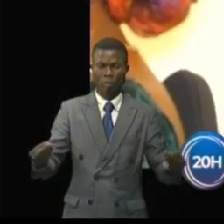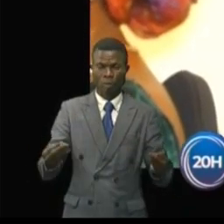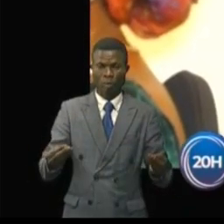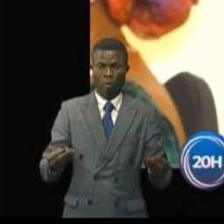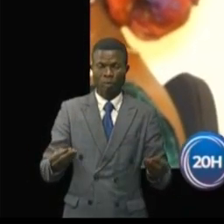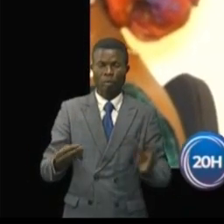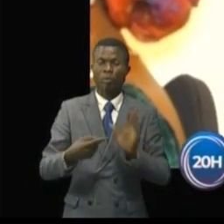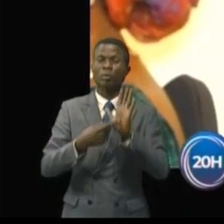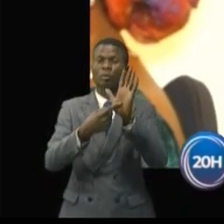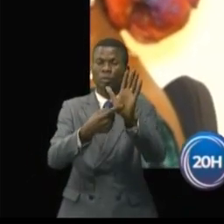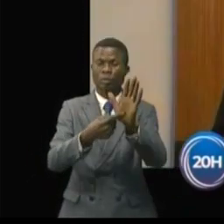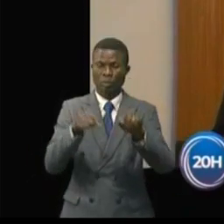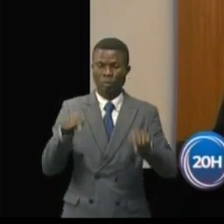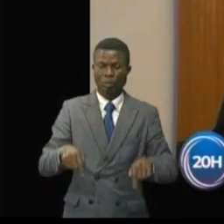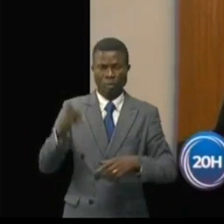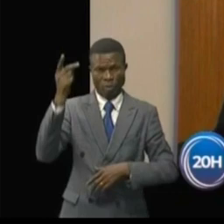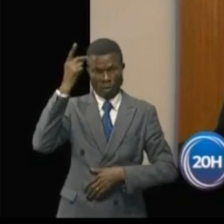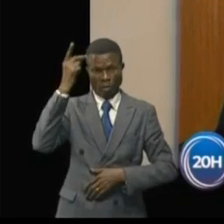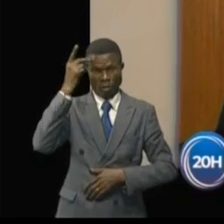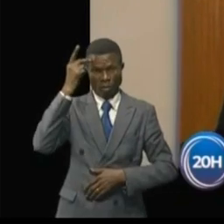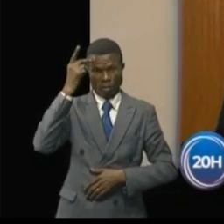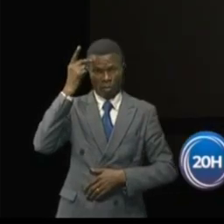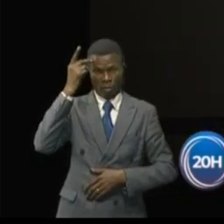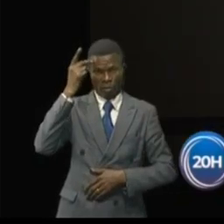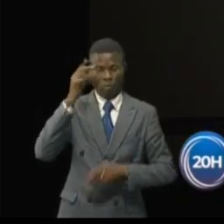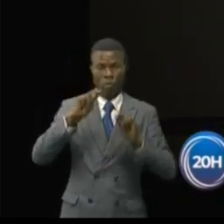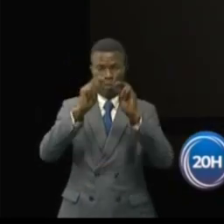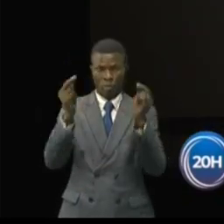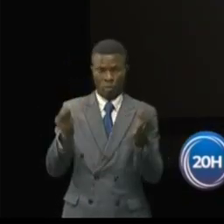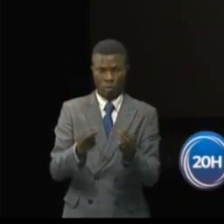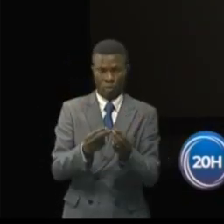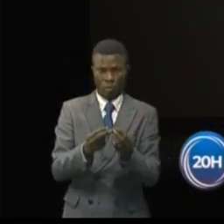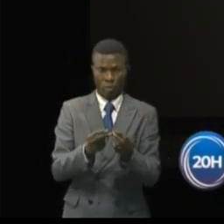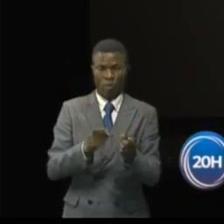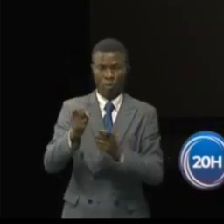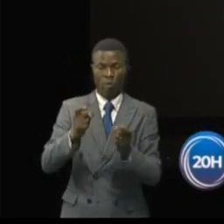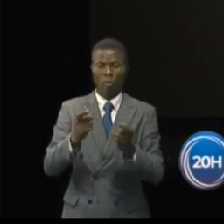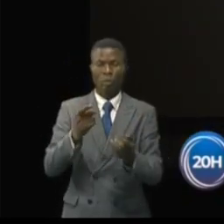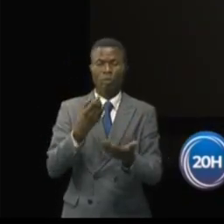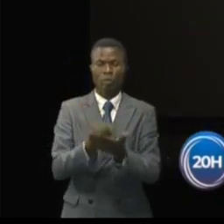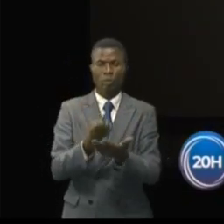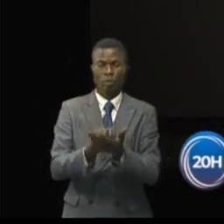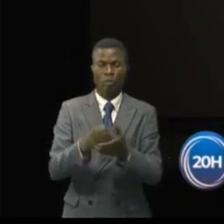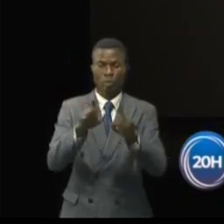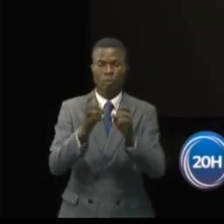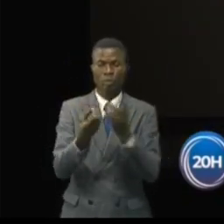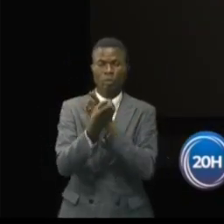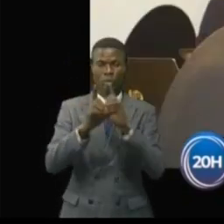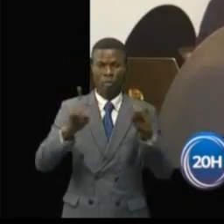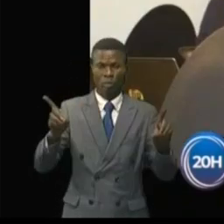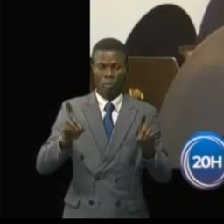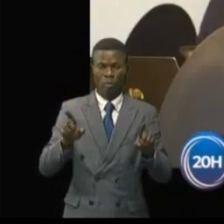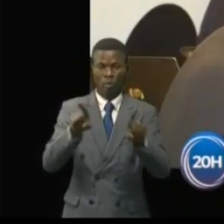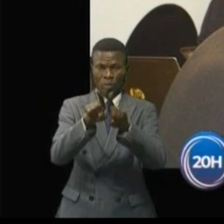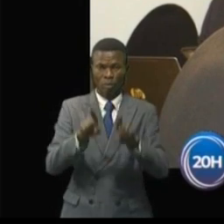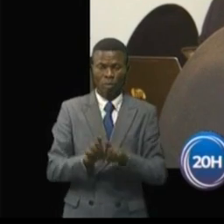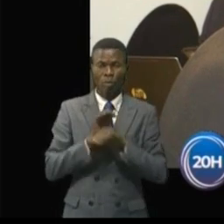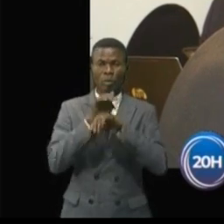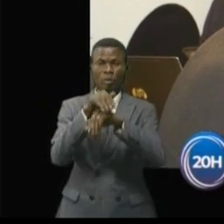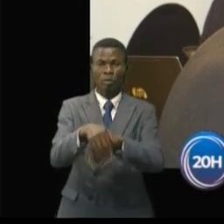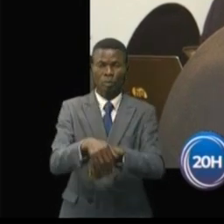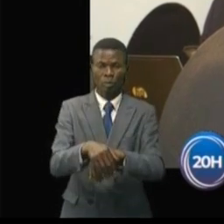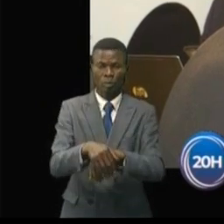été présentés à Kinshasa par le réseau Gouvernance économique et démocratie avec la participation